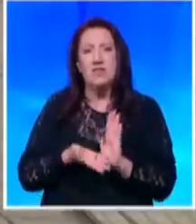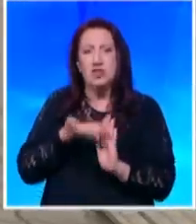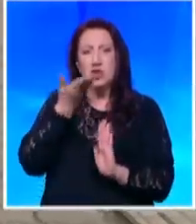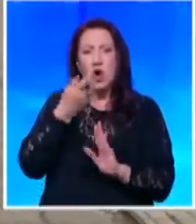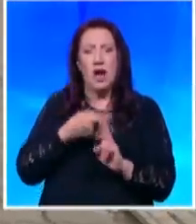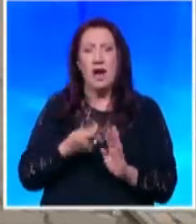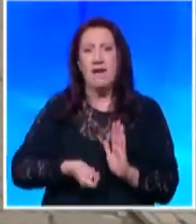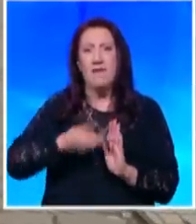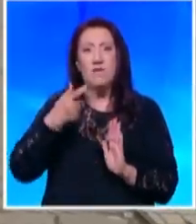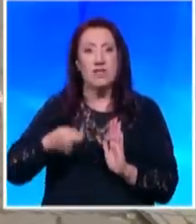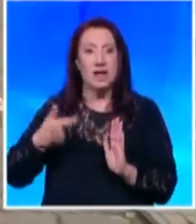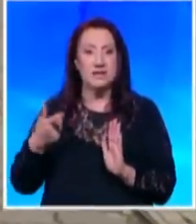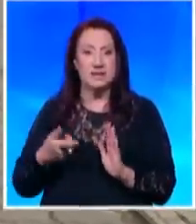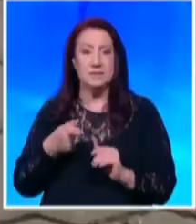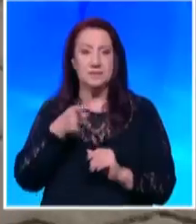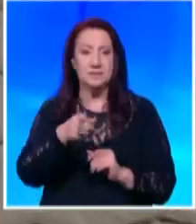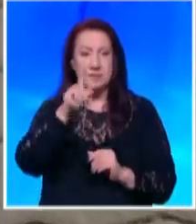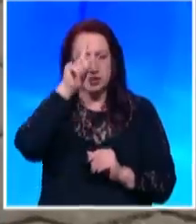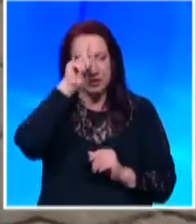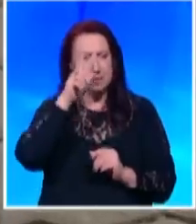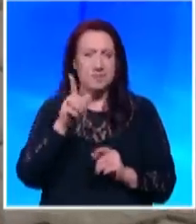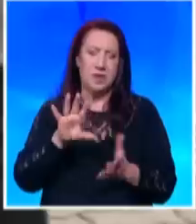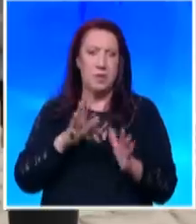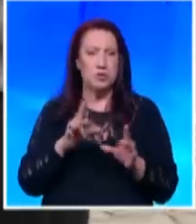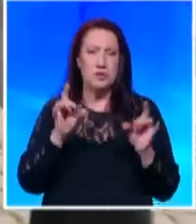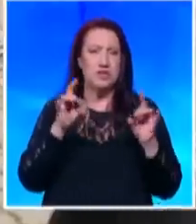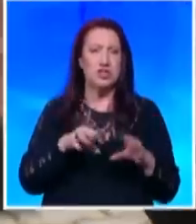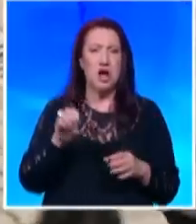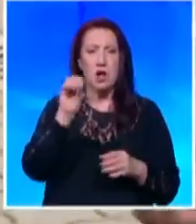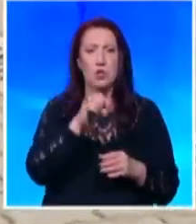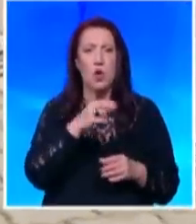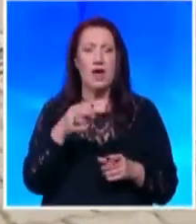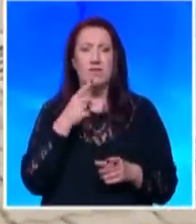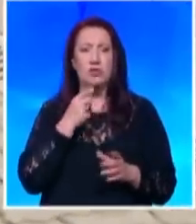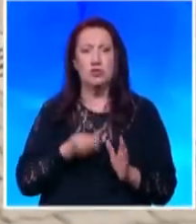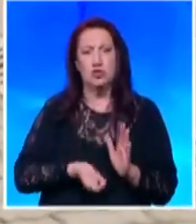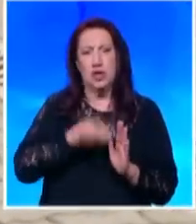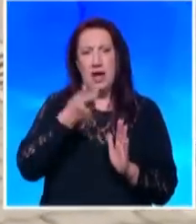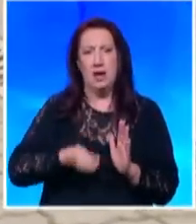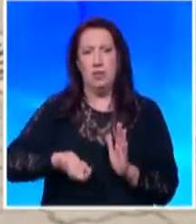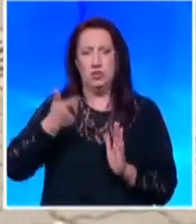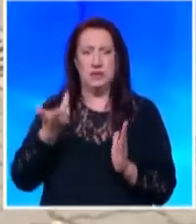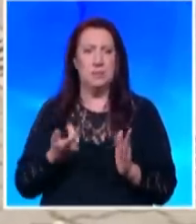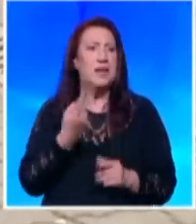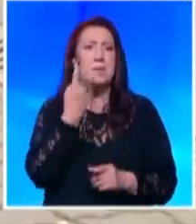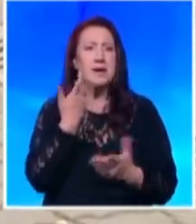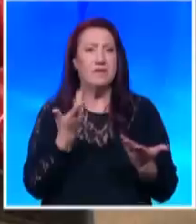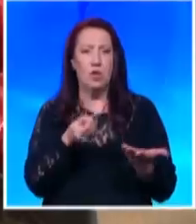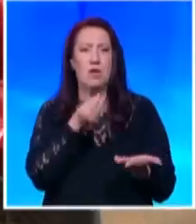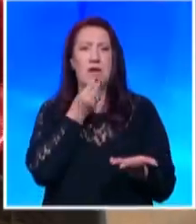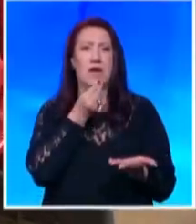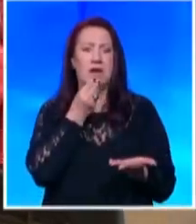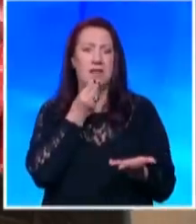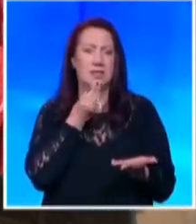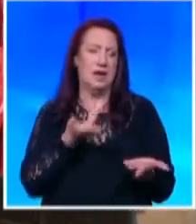За Камил Демирева първоначално еврото ще вдигне цените. Кое ще поскъпне? Естествено храната. Храната ще